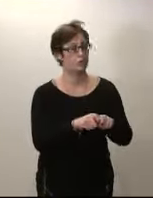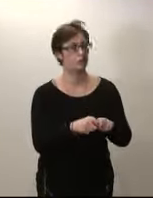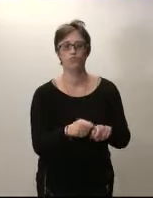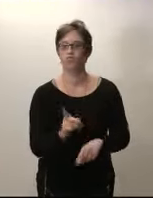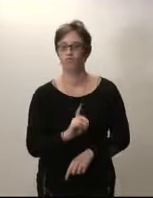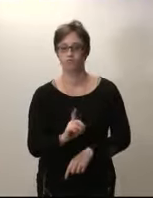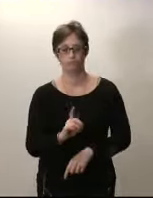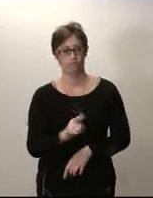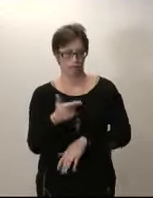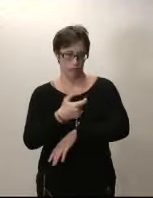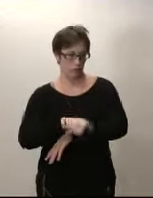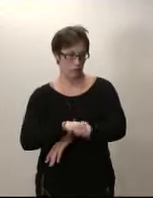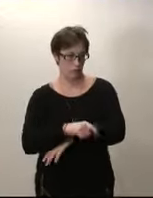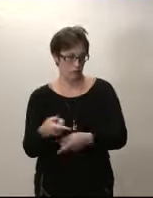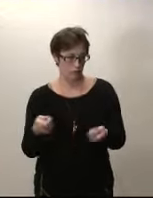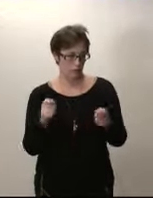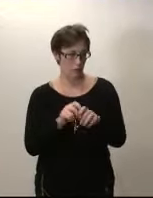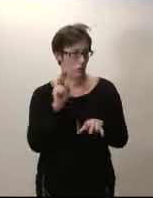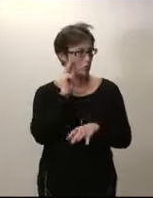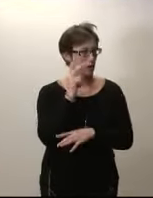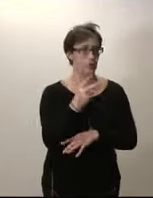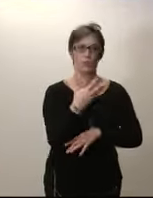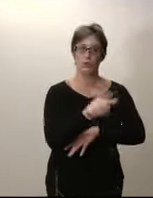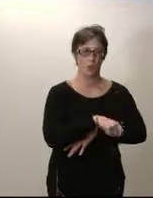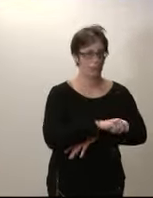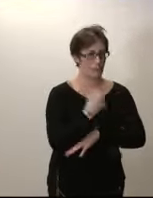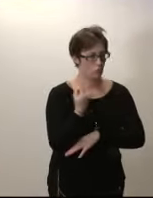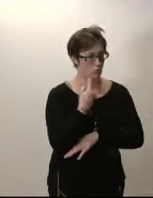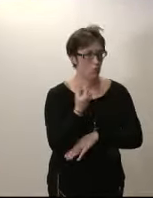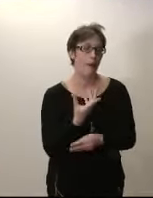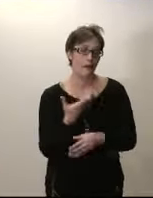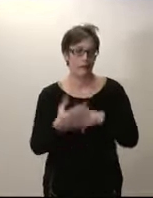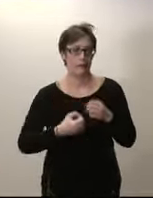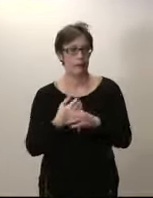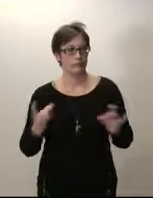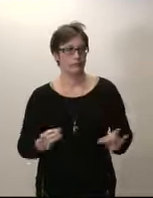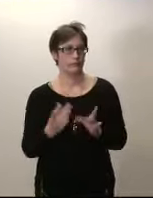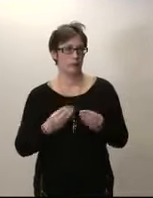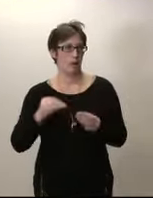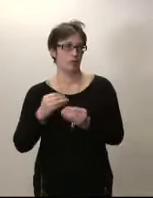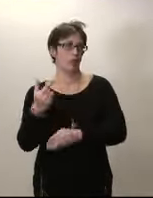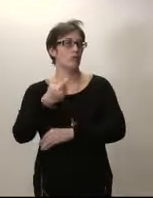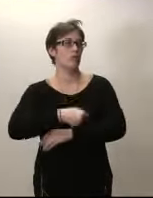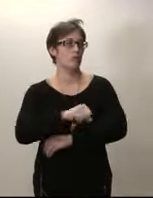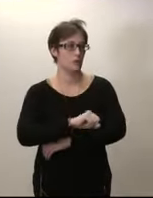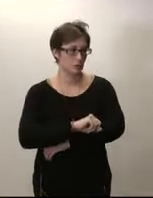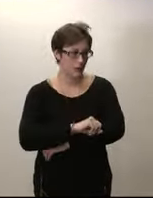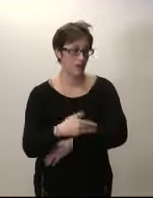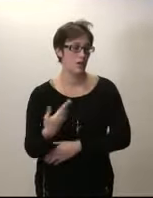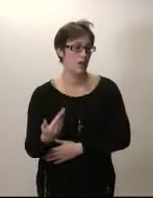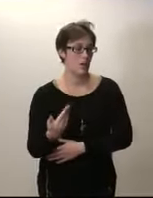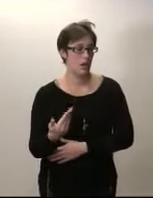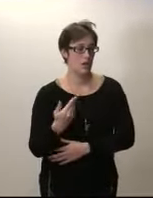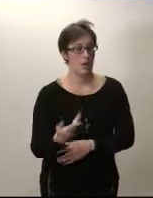deux semaines de fermeture supplémentaire. Il y avait d'habitude 5 semaines de fermeture, il y a 2 semaines supplémentaires. Et ceci en plein accord avec l'ensemble